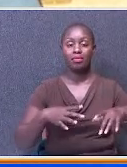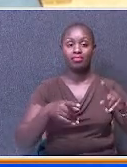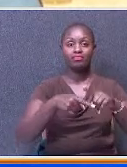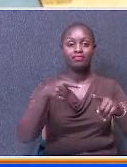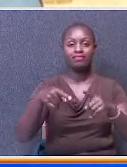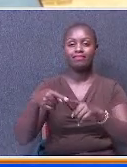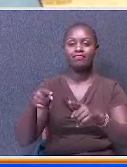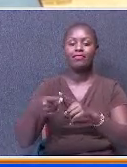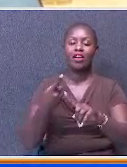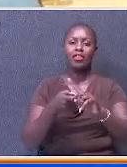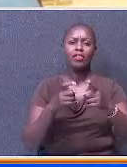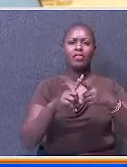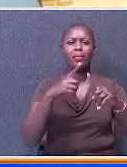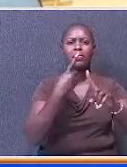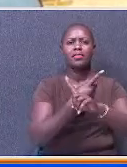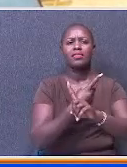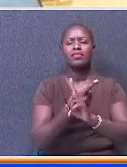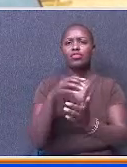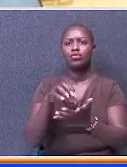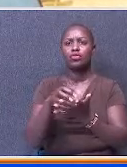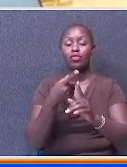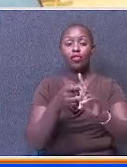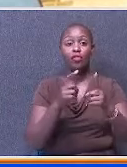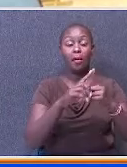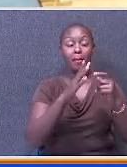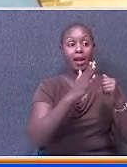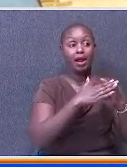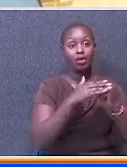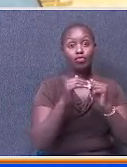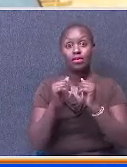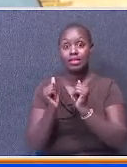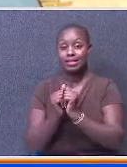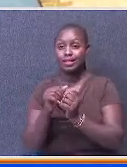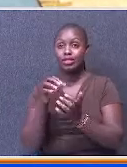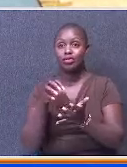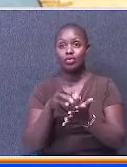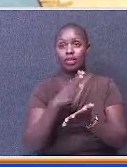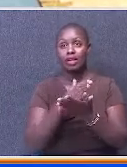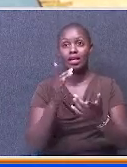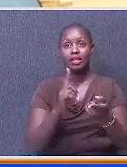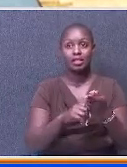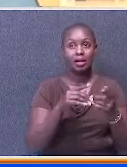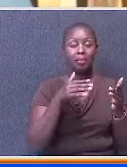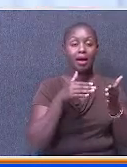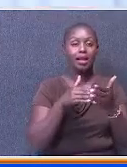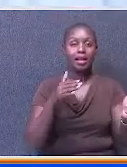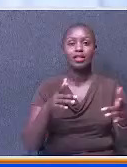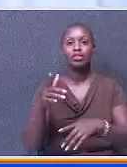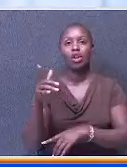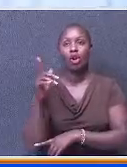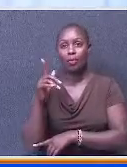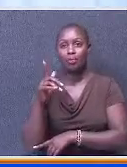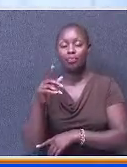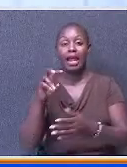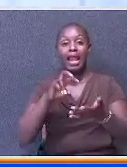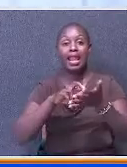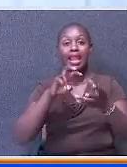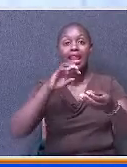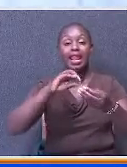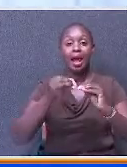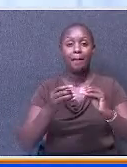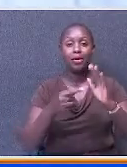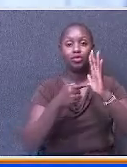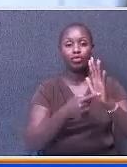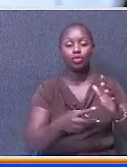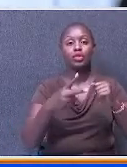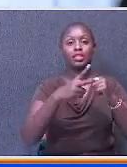mazingira tatanishi, huku katika visa 9 kati ya 10 wahusika wakiepuka mkono wa sheria. Kadhalika, takwimu hizo zinadokeza kwa